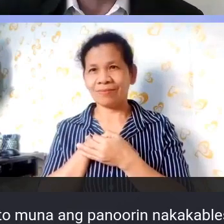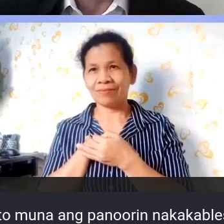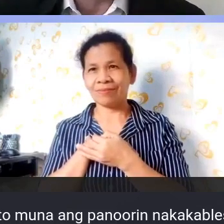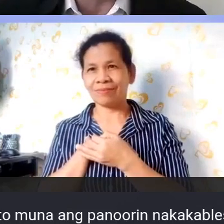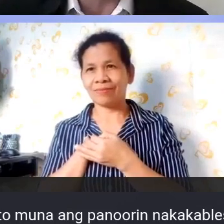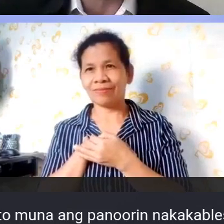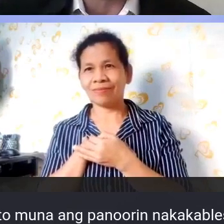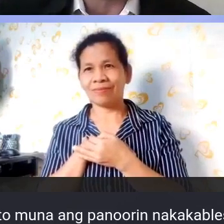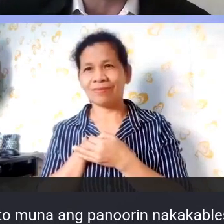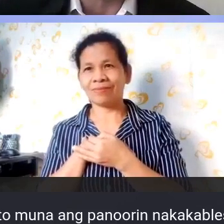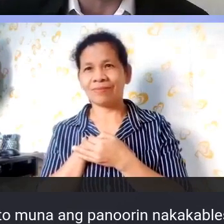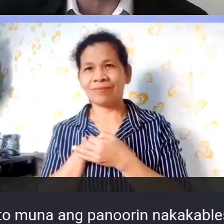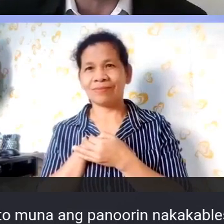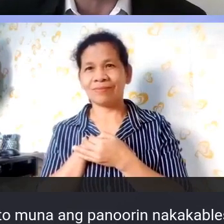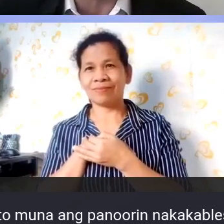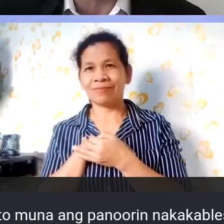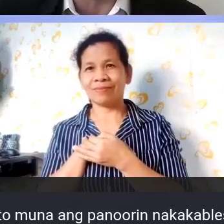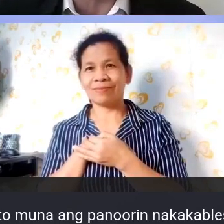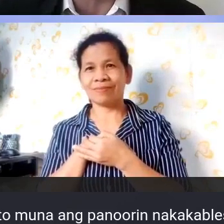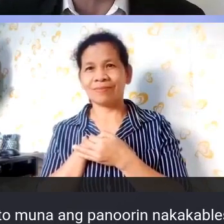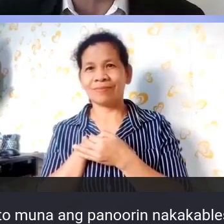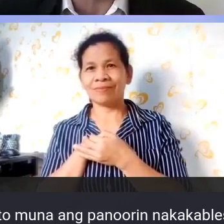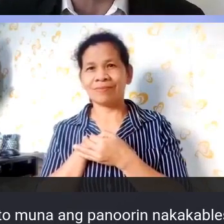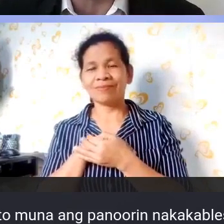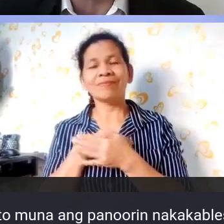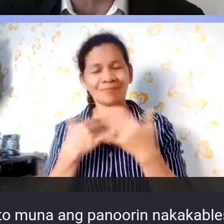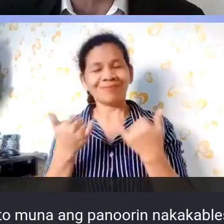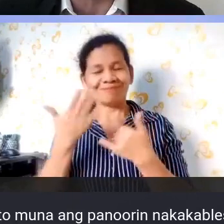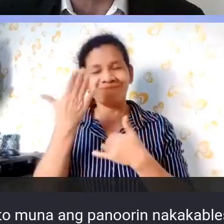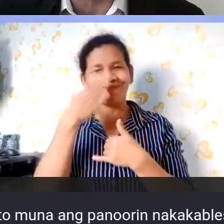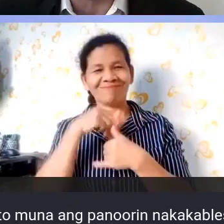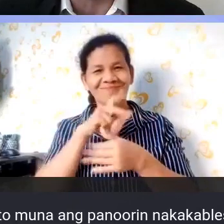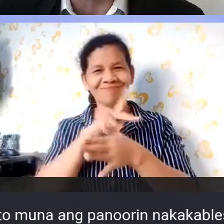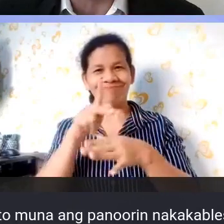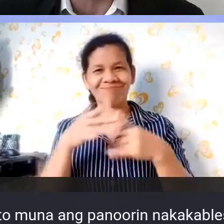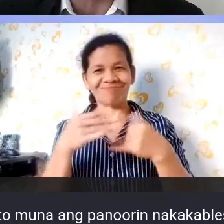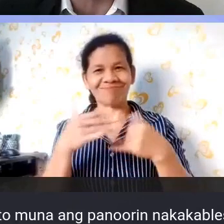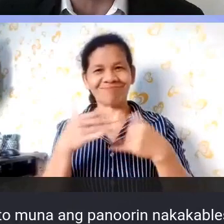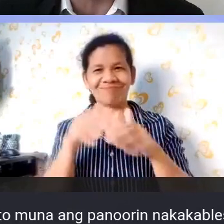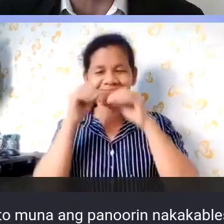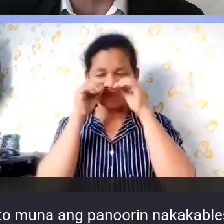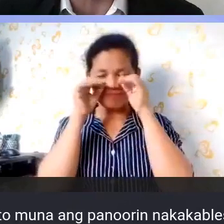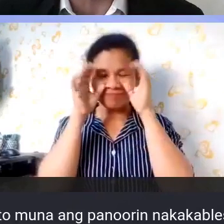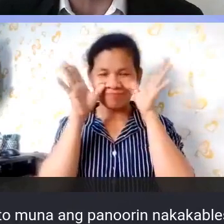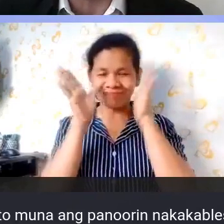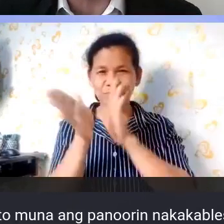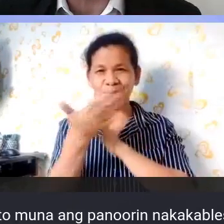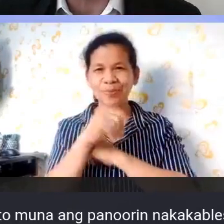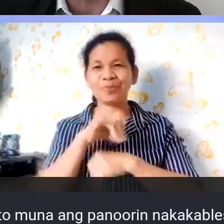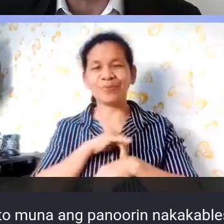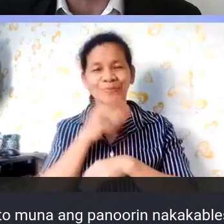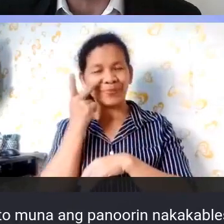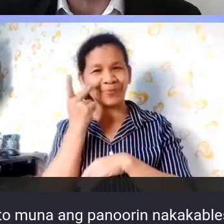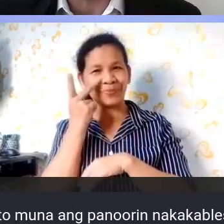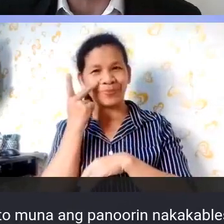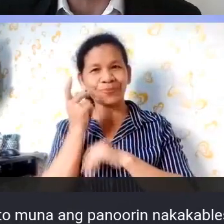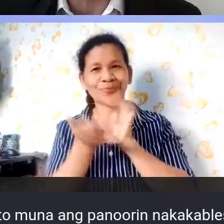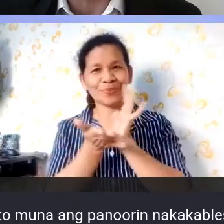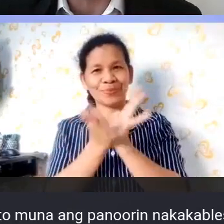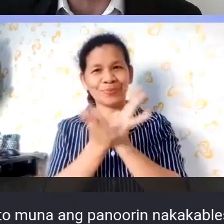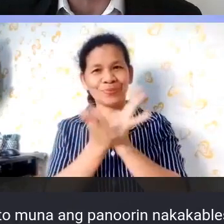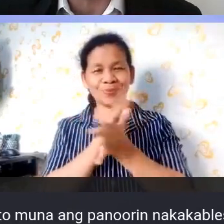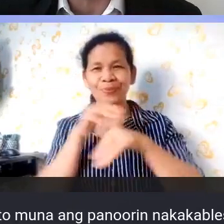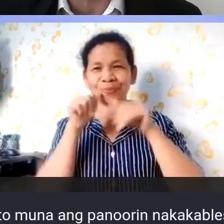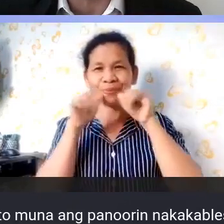ngaral. Napakagandang programa ito, pagising sa umaga, ito muna ang panunoorin, nakaka-bless. Amen, Brother